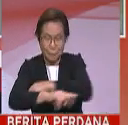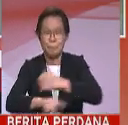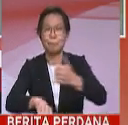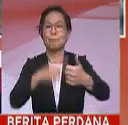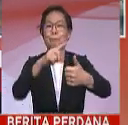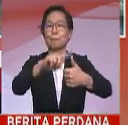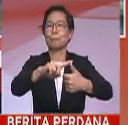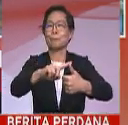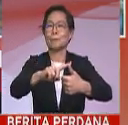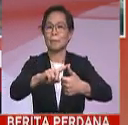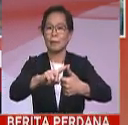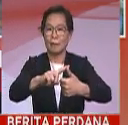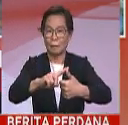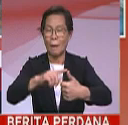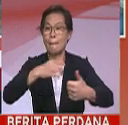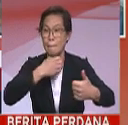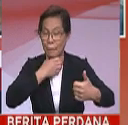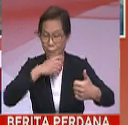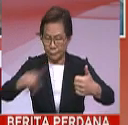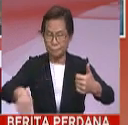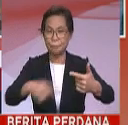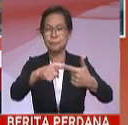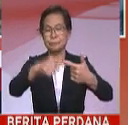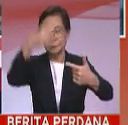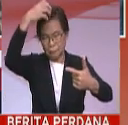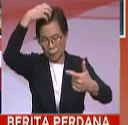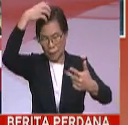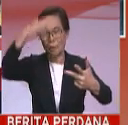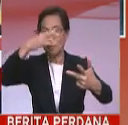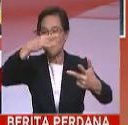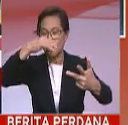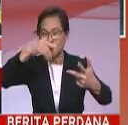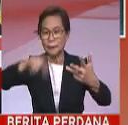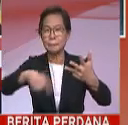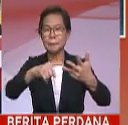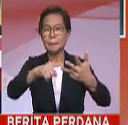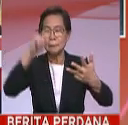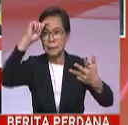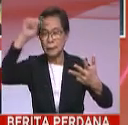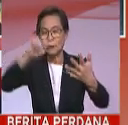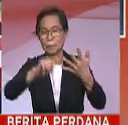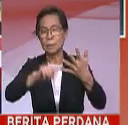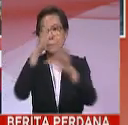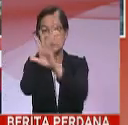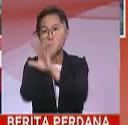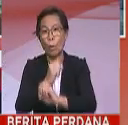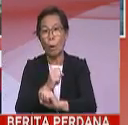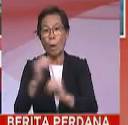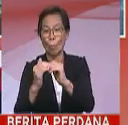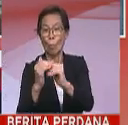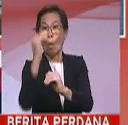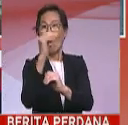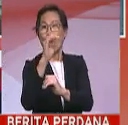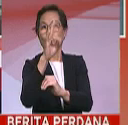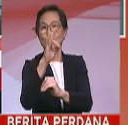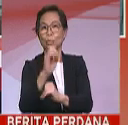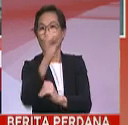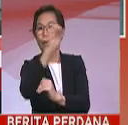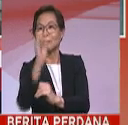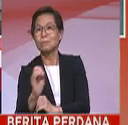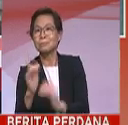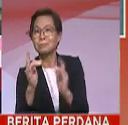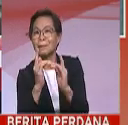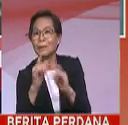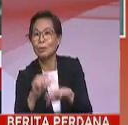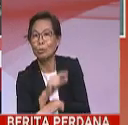5 buah negeri iaitu Perak, Selangor, Melaka, Terengganu dan Sarawak telah melebihi 70%.